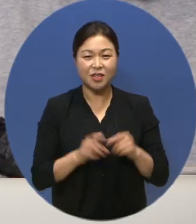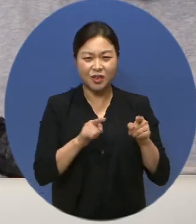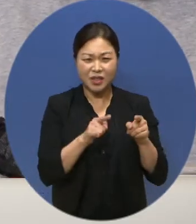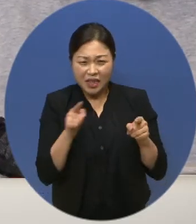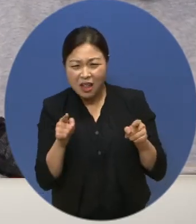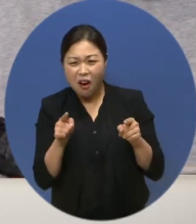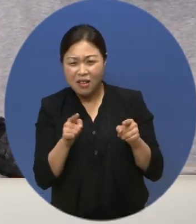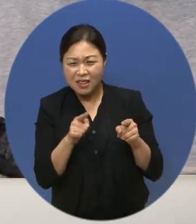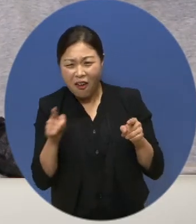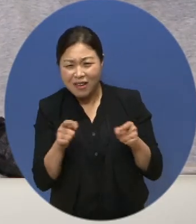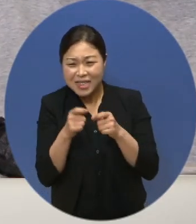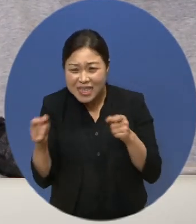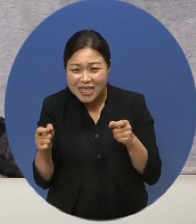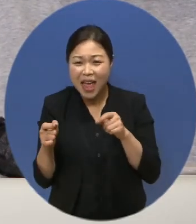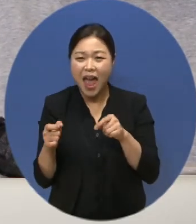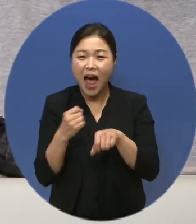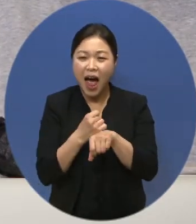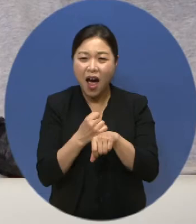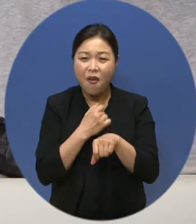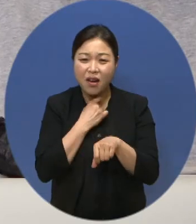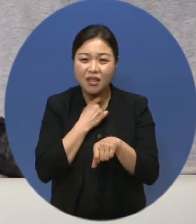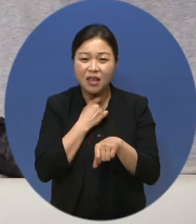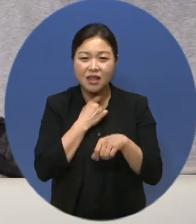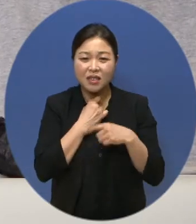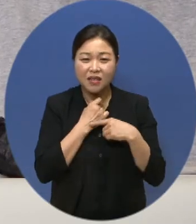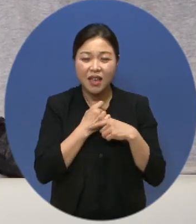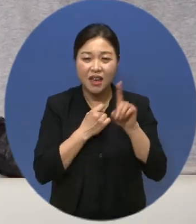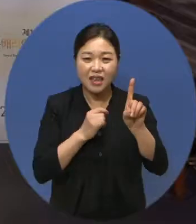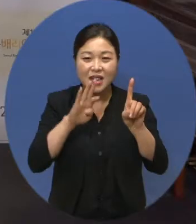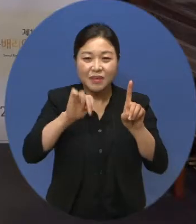더 쓰고 싶었는데 네. 1프레임만 넘어가면 제 목소리가 들어가서